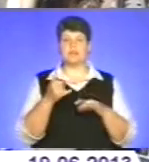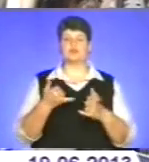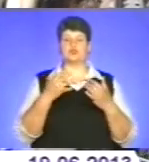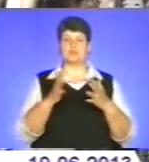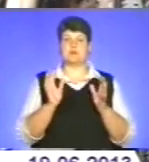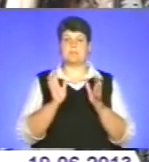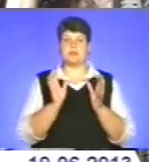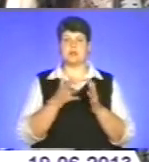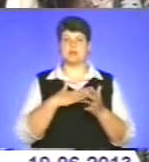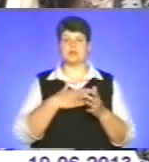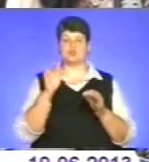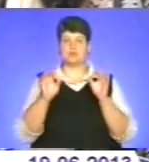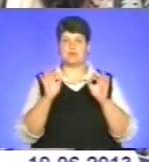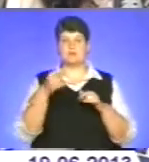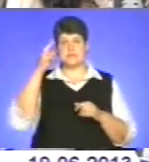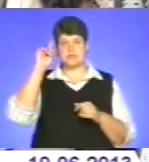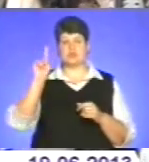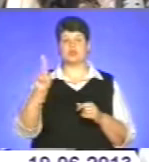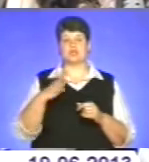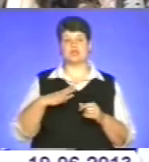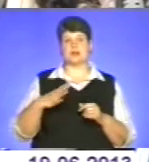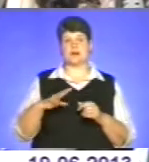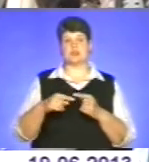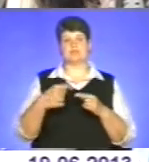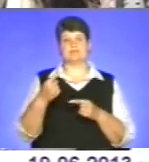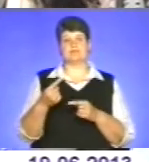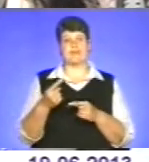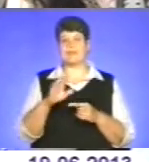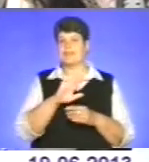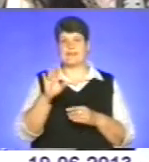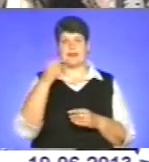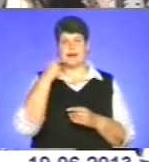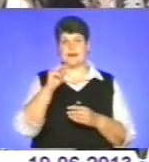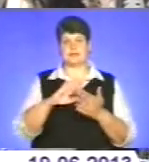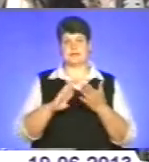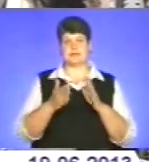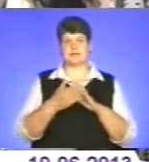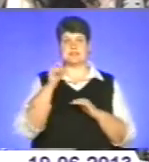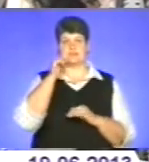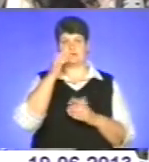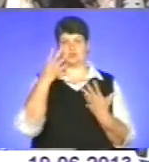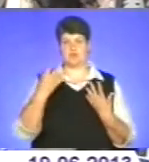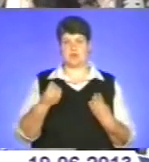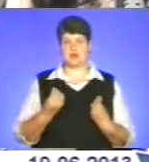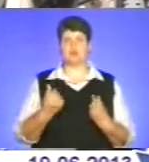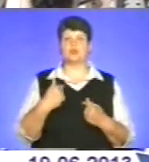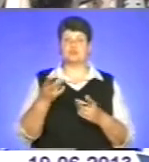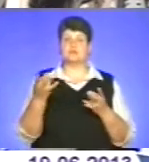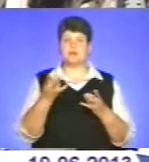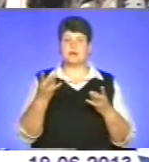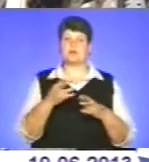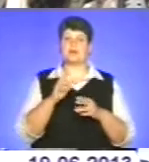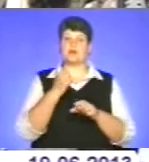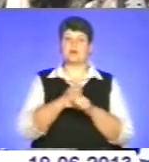нашу природу. Адже ми всі знаємо, що нас чекає десь не найкраща екологічна ситуація в завтрашньому дні. Тому саме такі речі, як